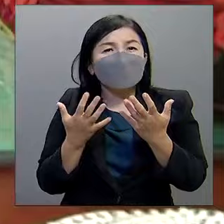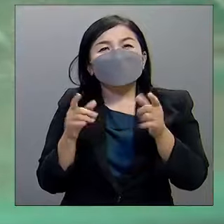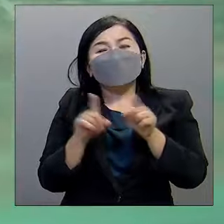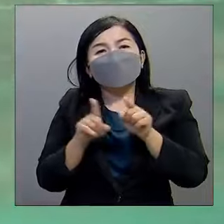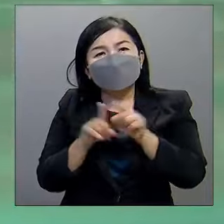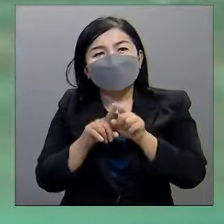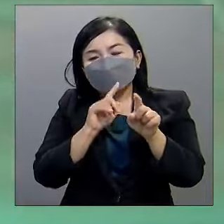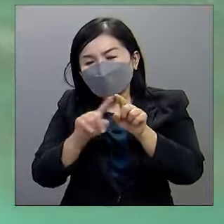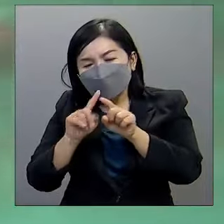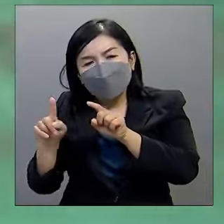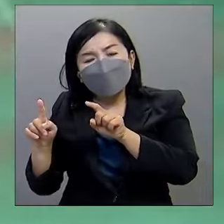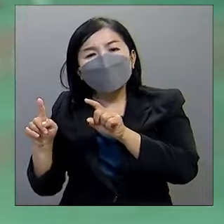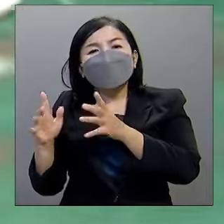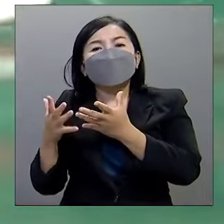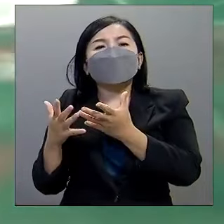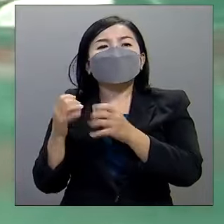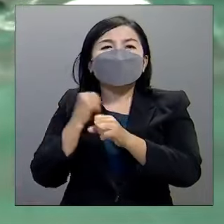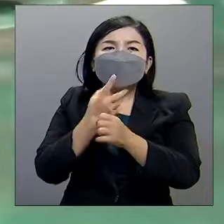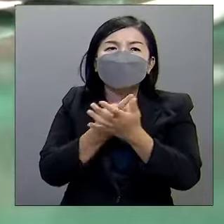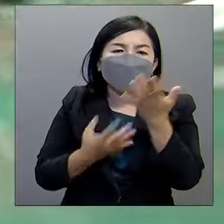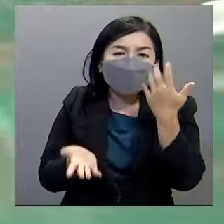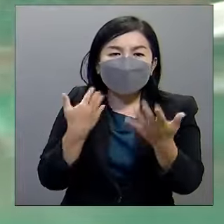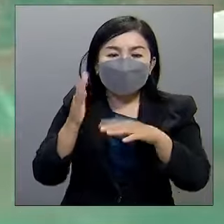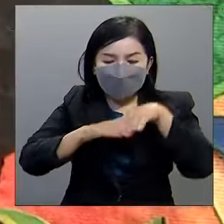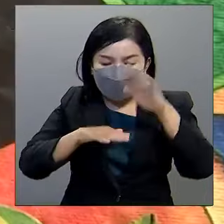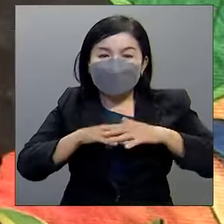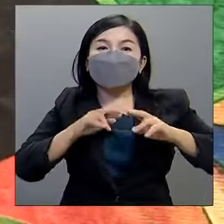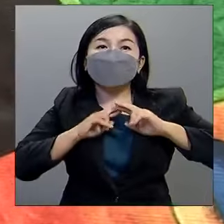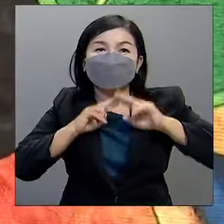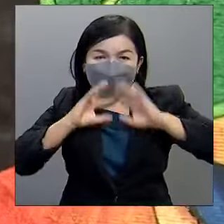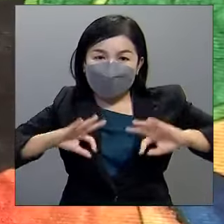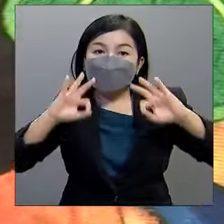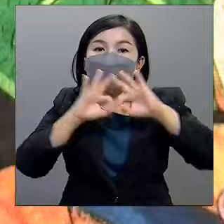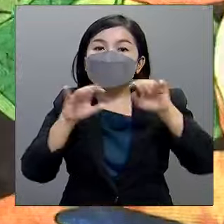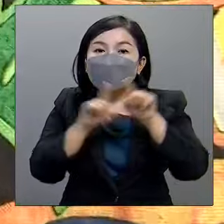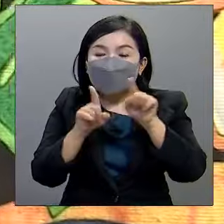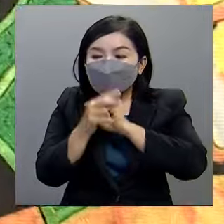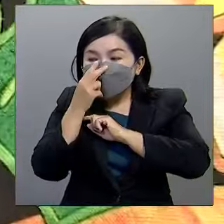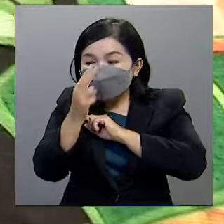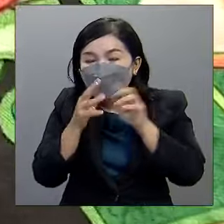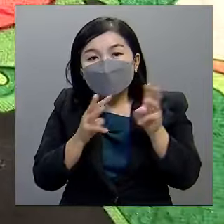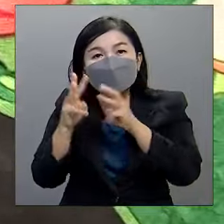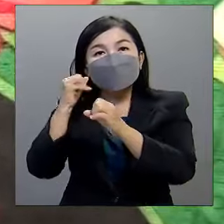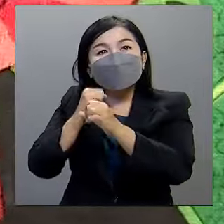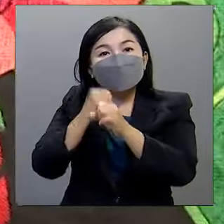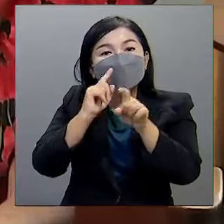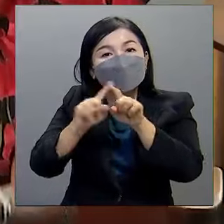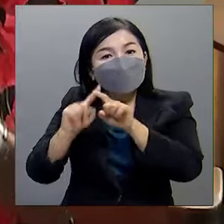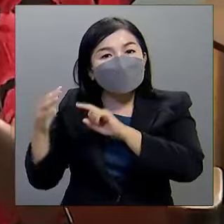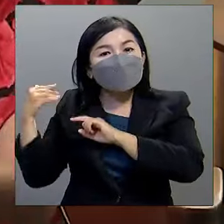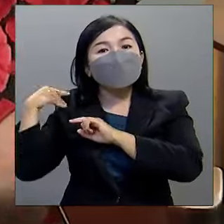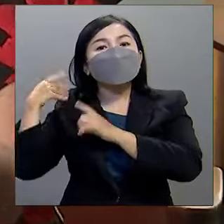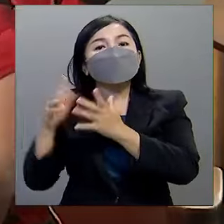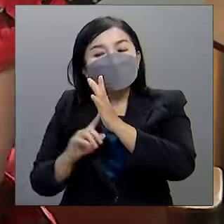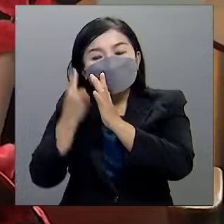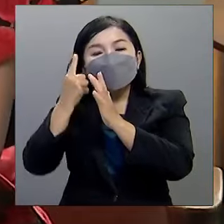ดิษฐ์ประดอยความประณีตหรือการทำอะไรที่ใช้มือเป็นหลักอะไรเงี้ยค่ะมันคือการที่ได้เห็นกระบวนการต่างๆที่มันแบบจากศูนย์ค่อ